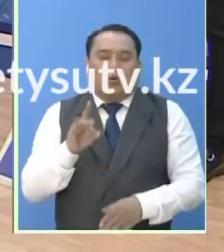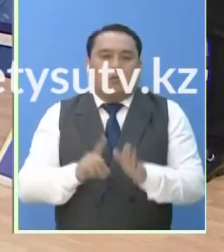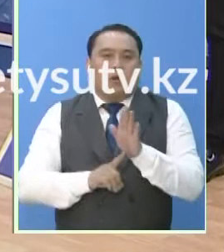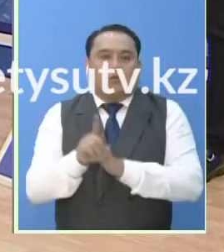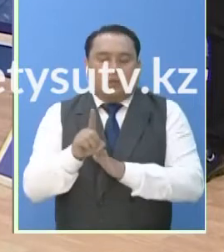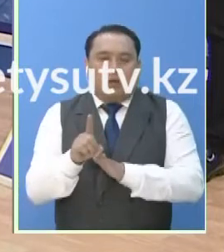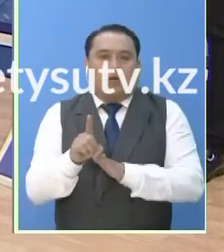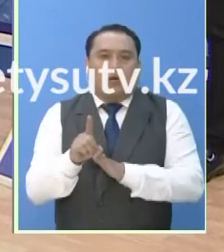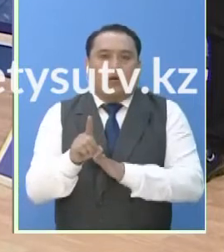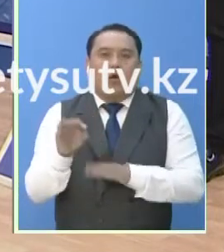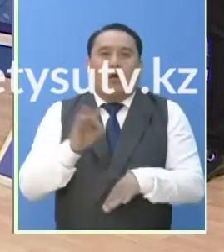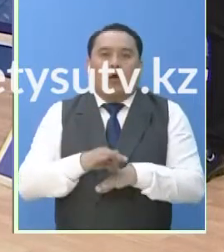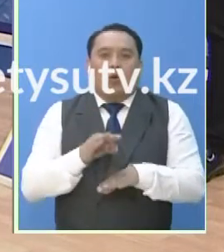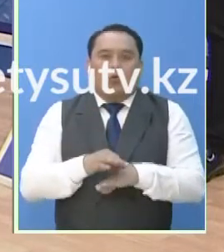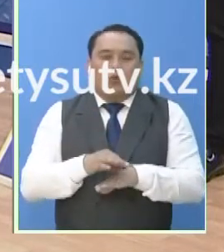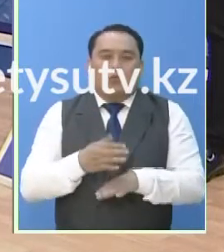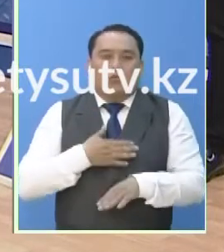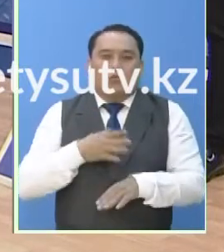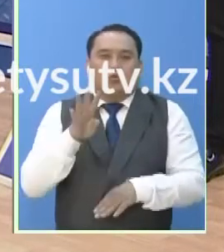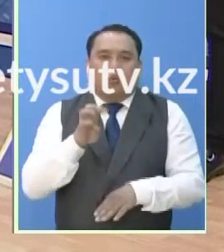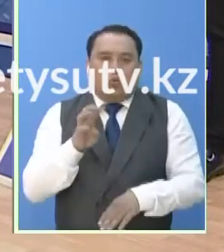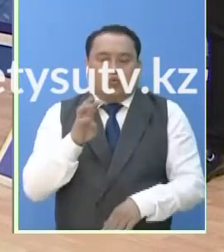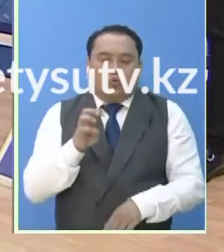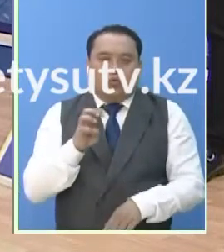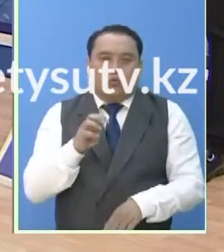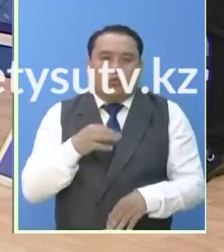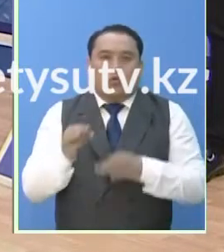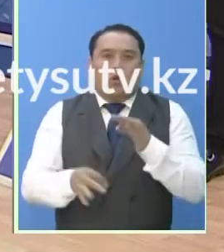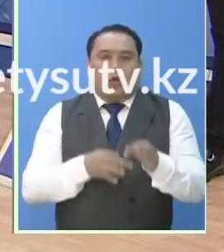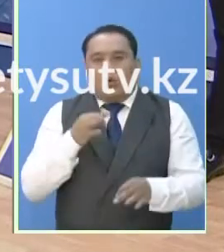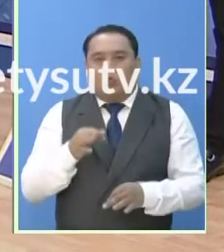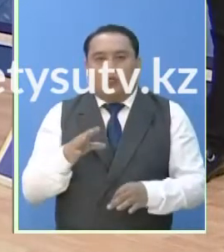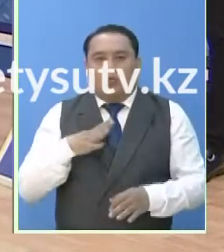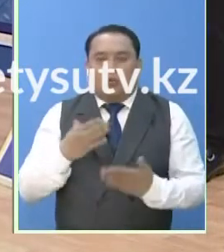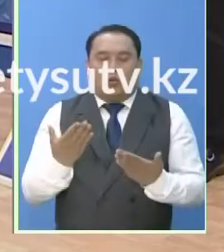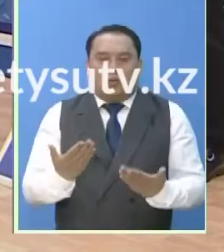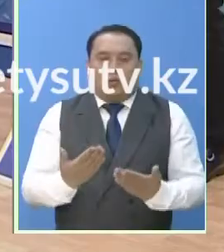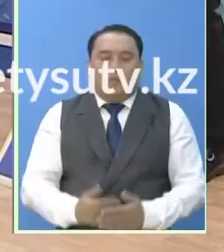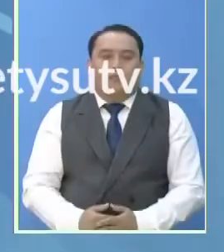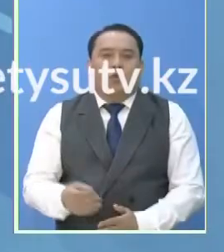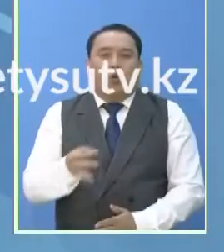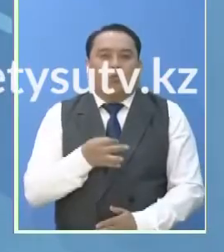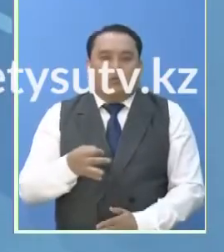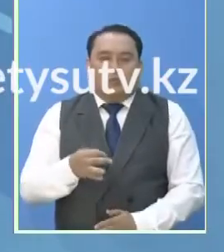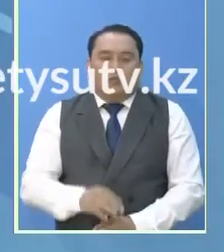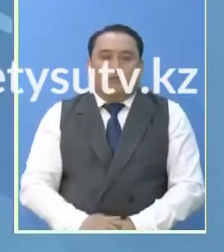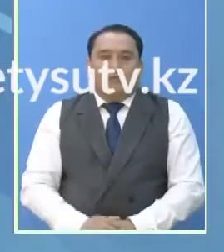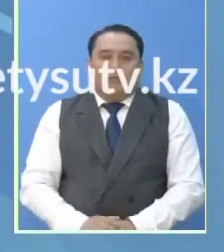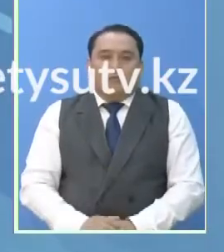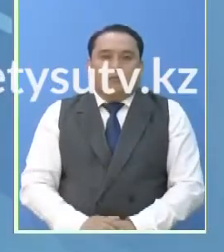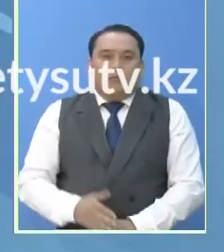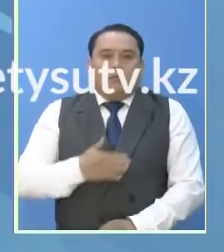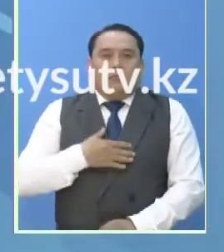біз мына аурудың көздері бізде 400, мысалы тәулігіне 400-ге дейін барған күндер болды. Облыста. Облыста, иә.